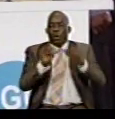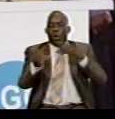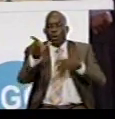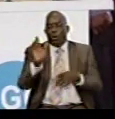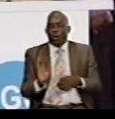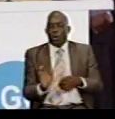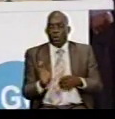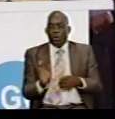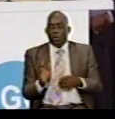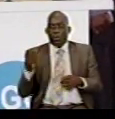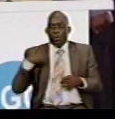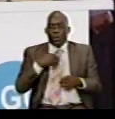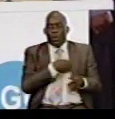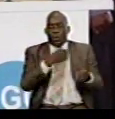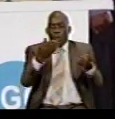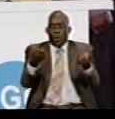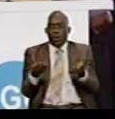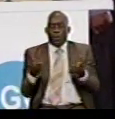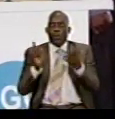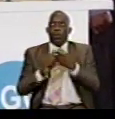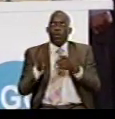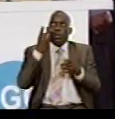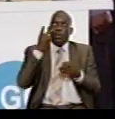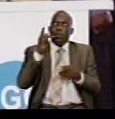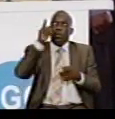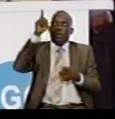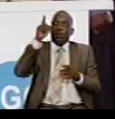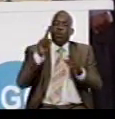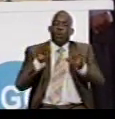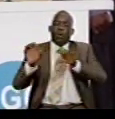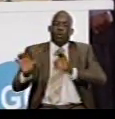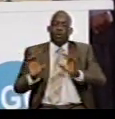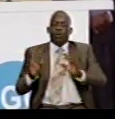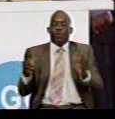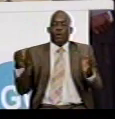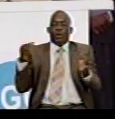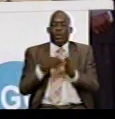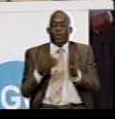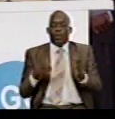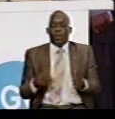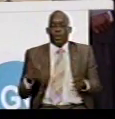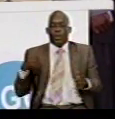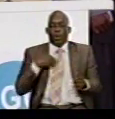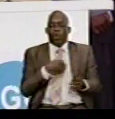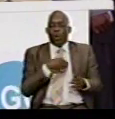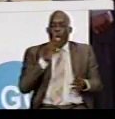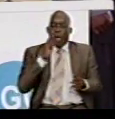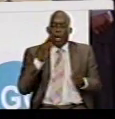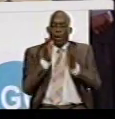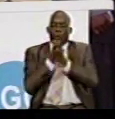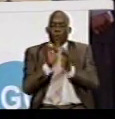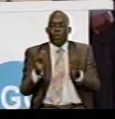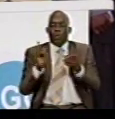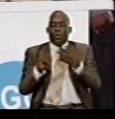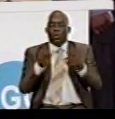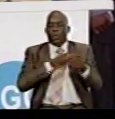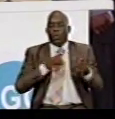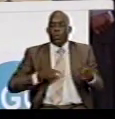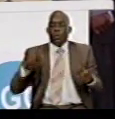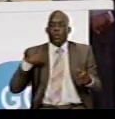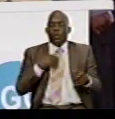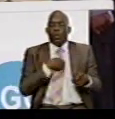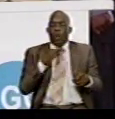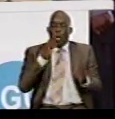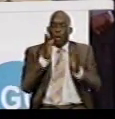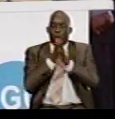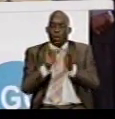Dieu. We want to see your move again. Nous voulons voir ta manifestation we encore. We are praying unto the Lord. Nous prions à Dieu. We are praying unto the Lord. Nous prions à